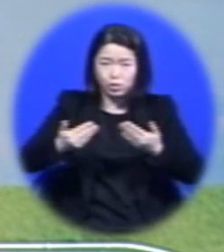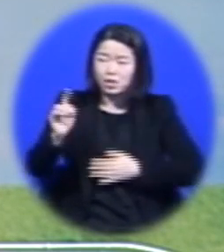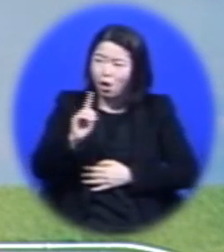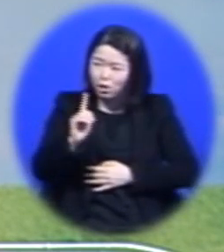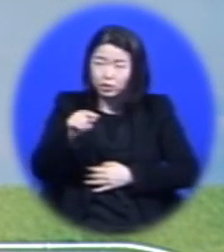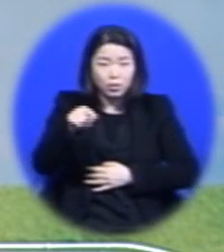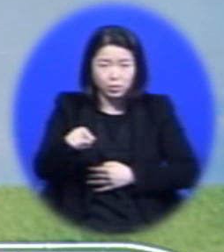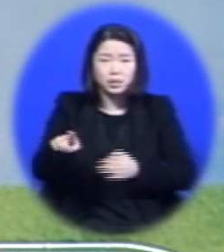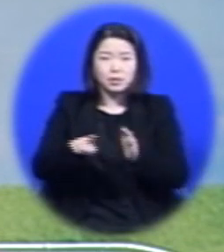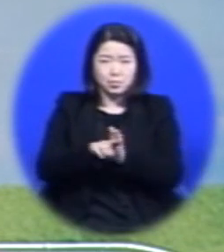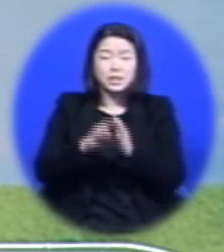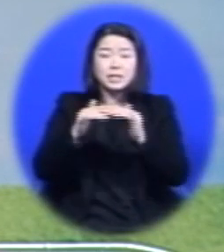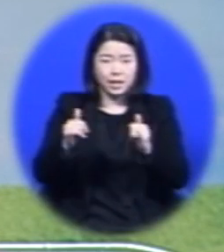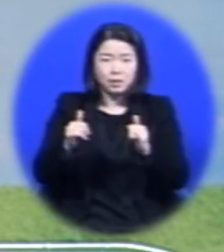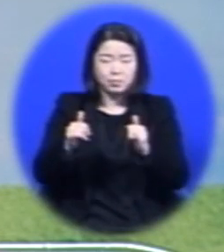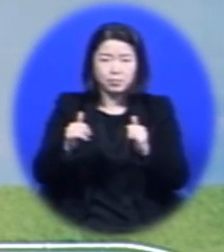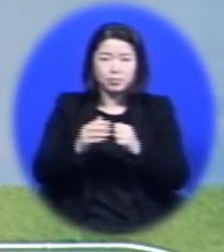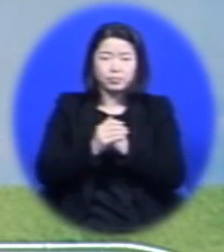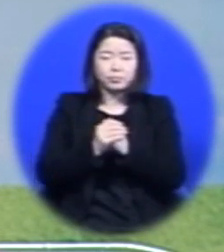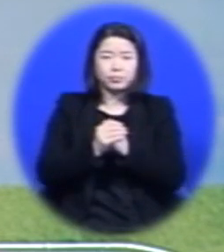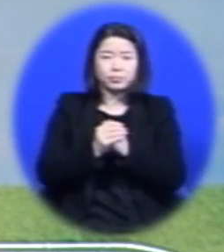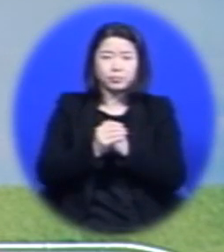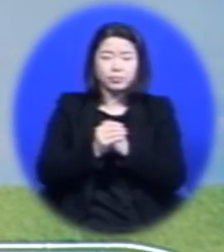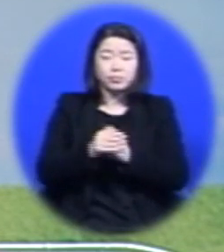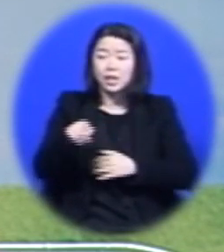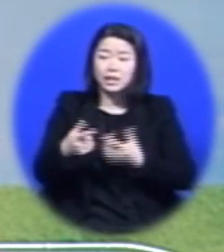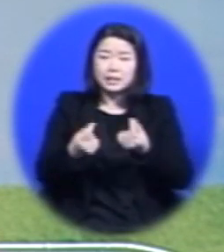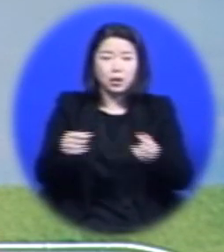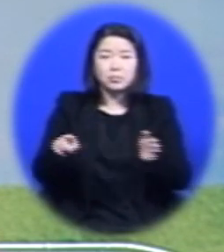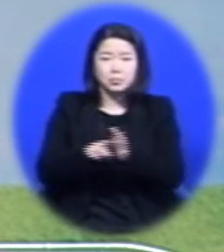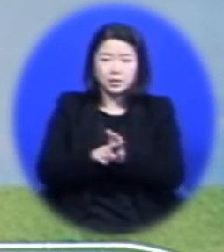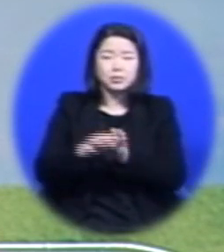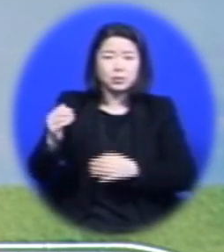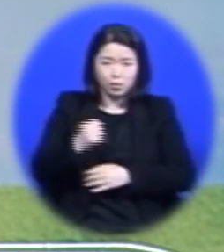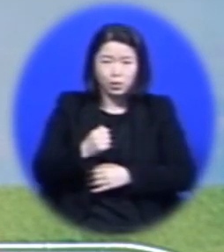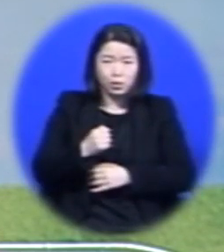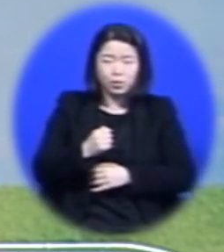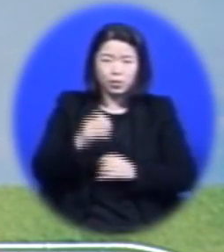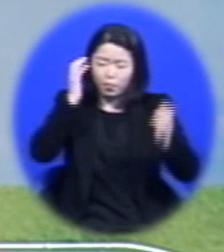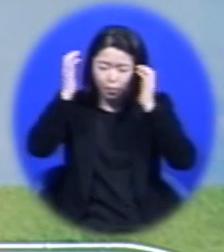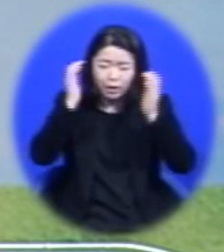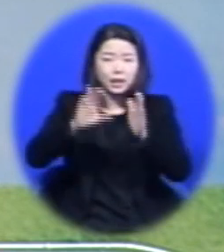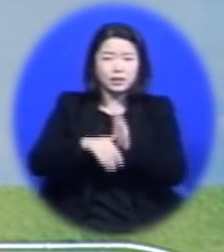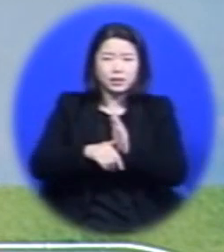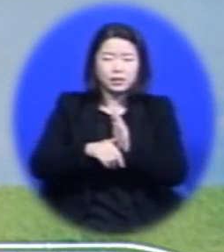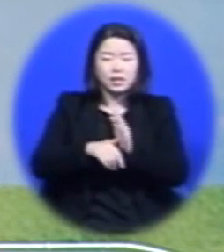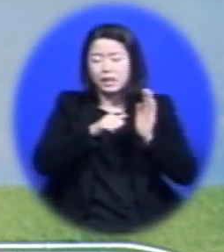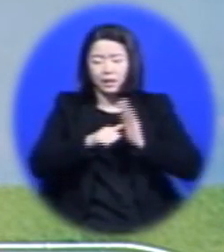어떤 것을 믿은 사람들은 이런 믿음으로 환란의 때를 견뎌 내지